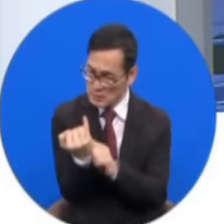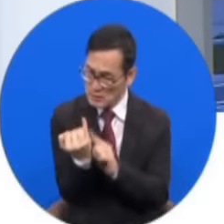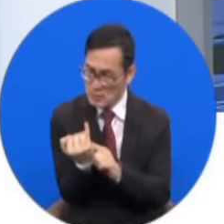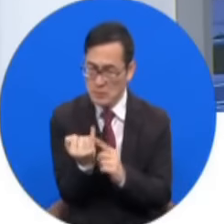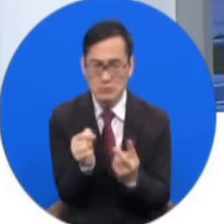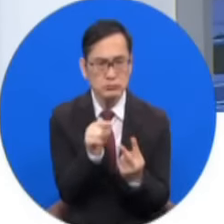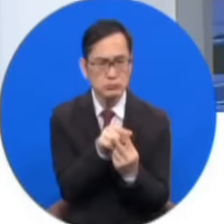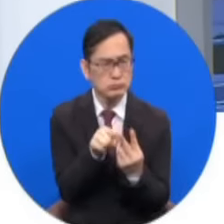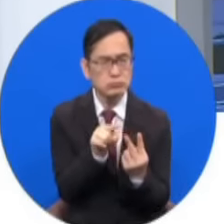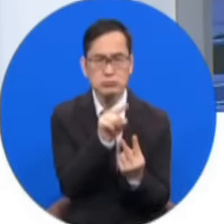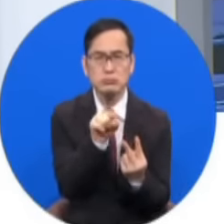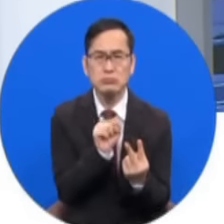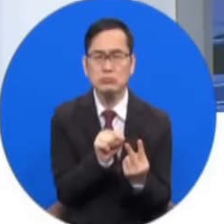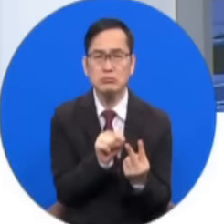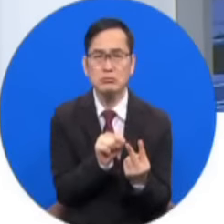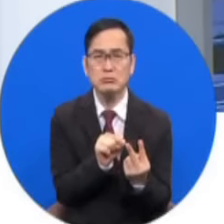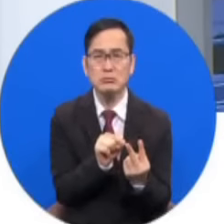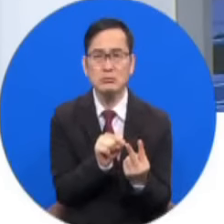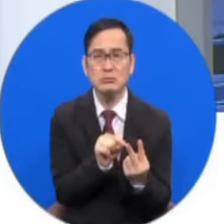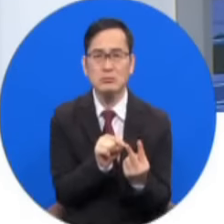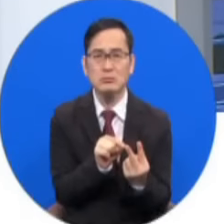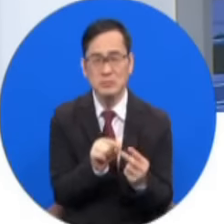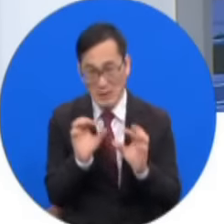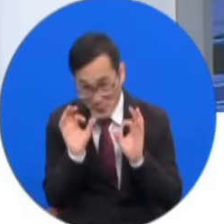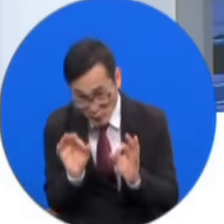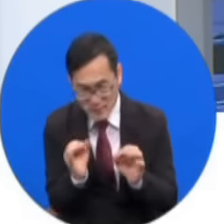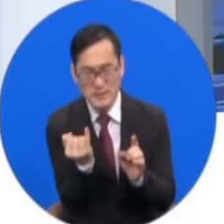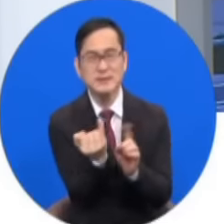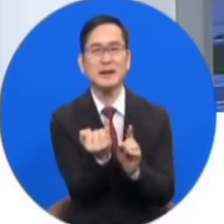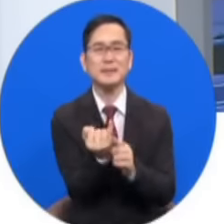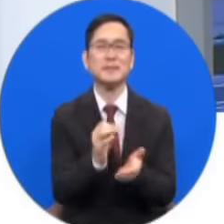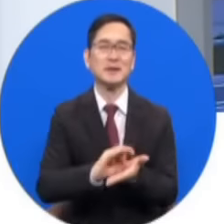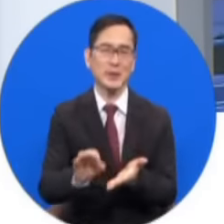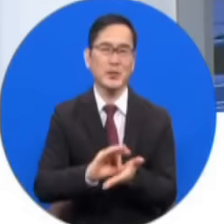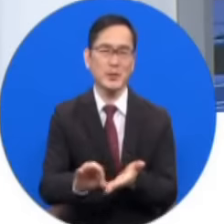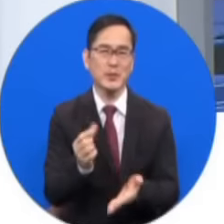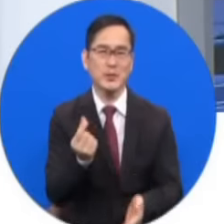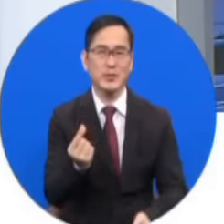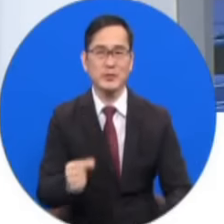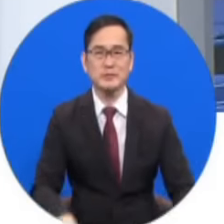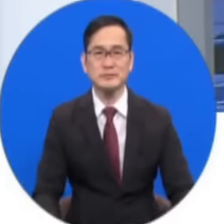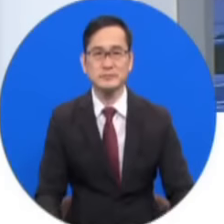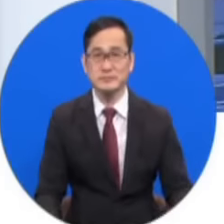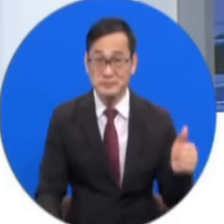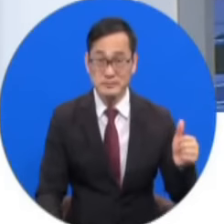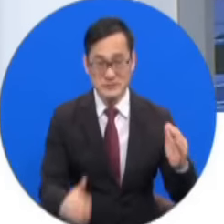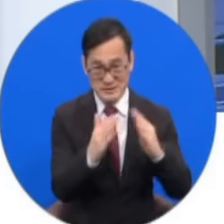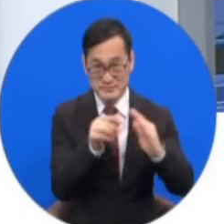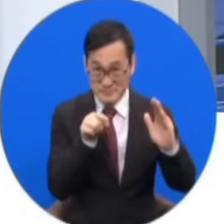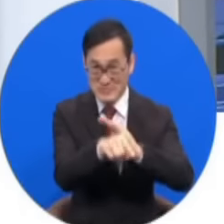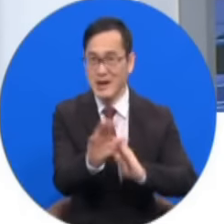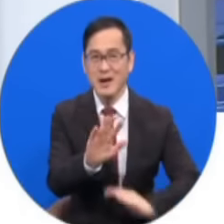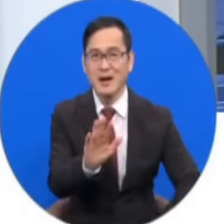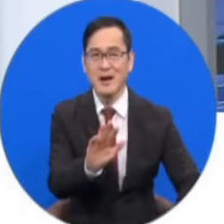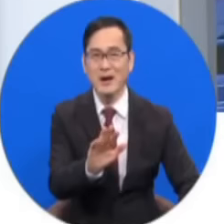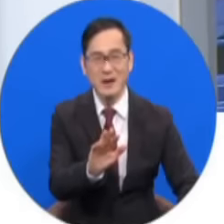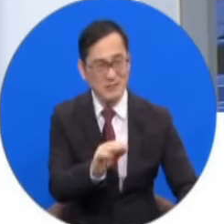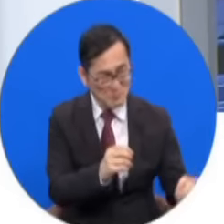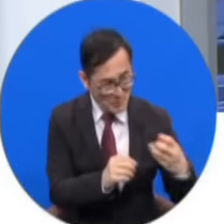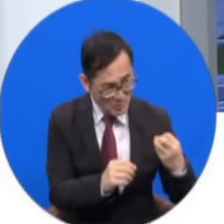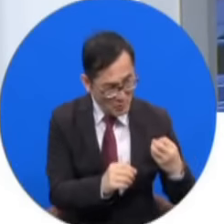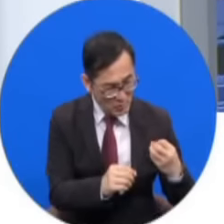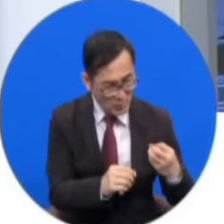실질적으로 자주 사용하고 어 그렇게 됐다라는 것으로 보여지는 거죠 송김 신부은 거의 가지 않은 것으로 지금 우리가 추측할 수